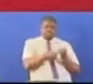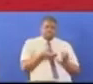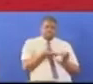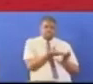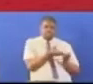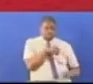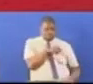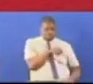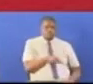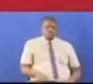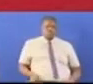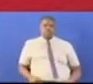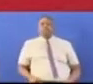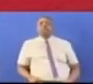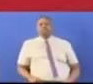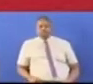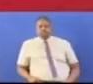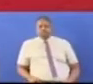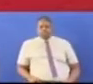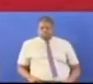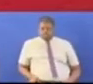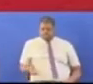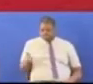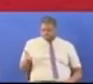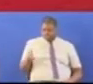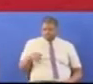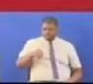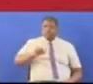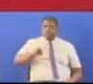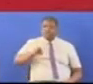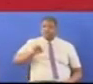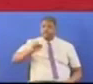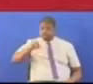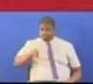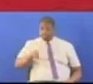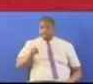muswada huu. Mheshimiwa Mariam Shaban